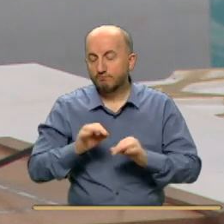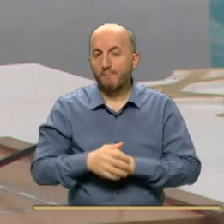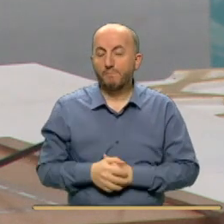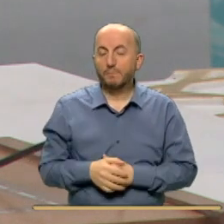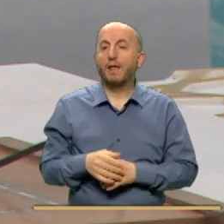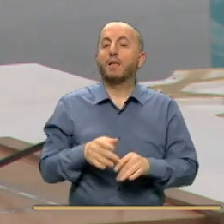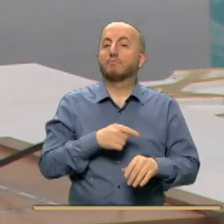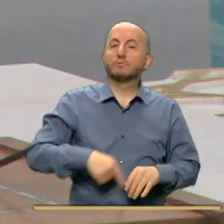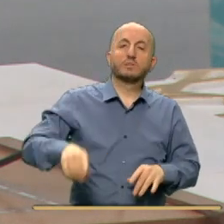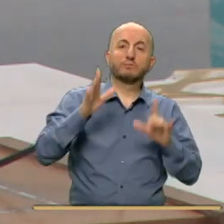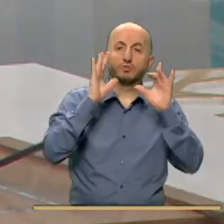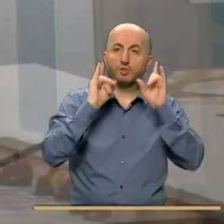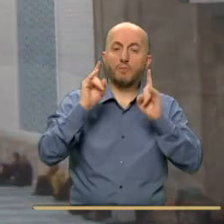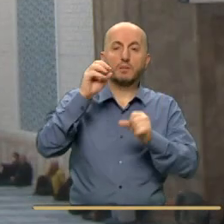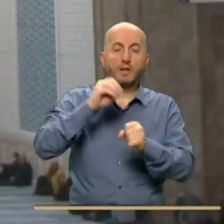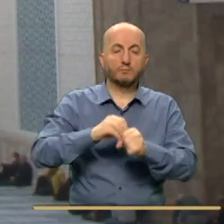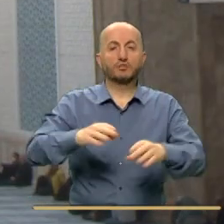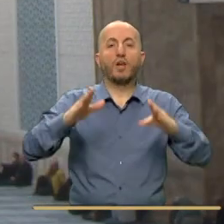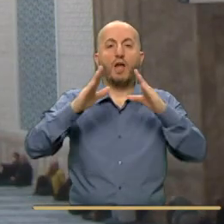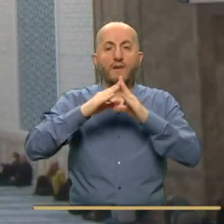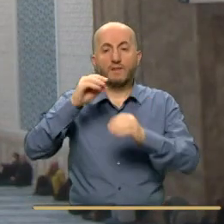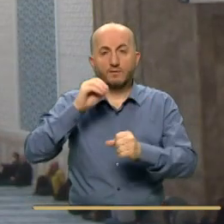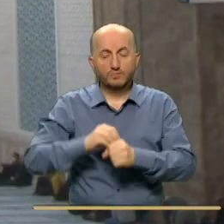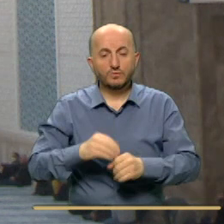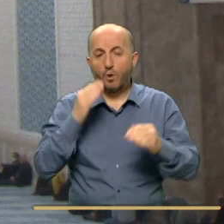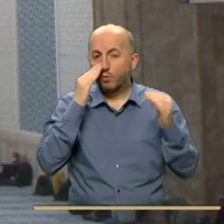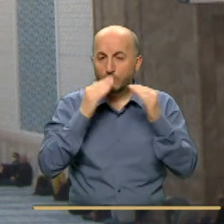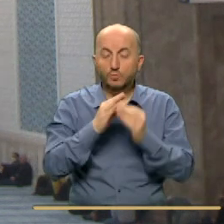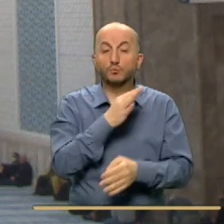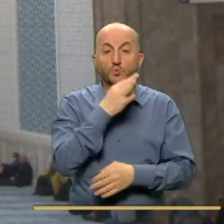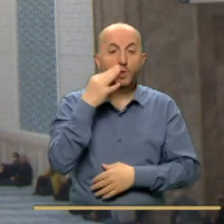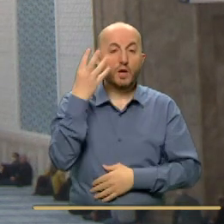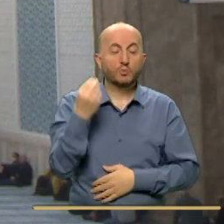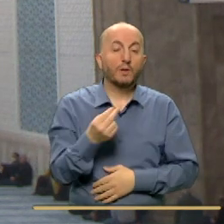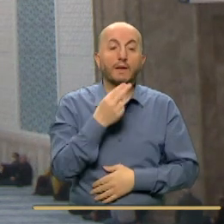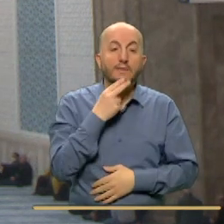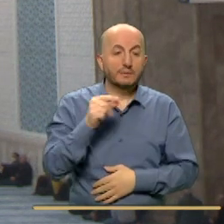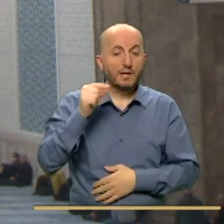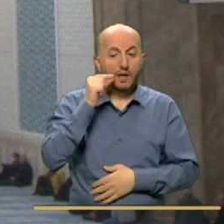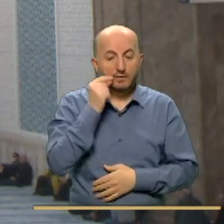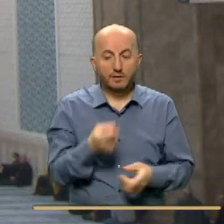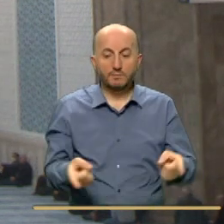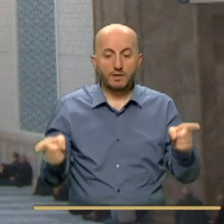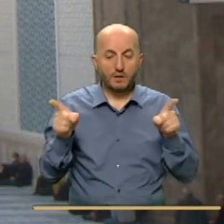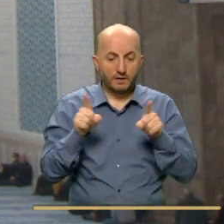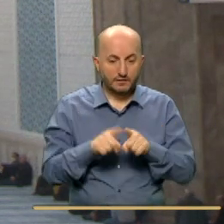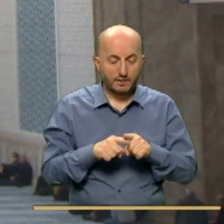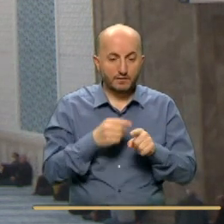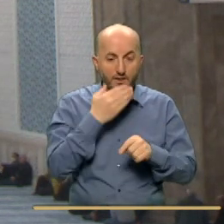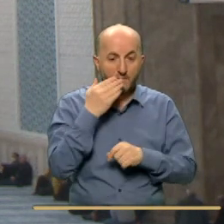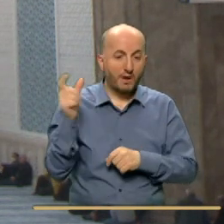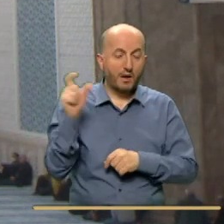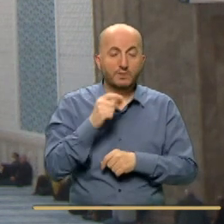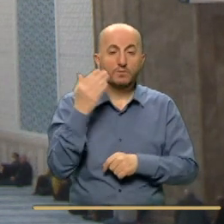bizim camilerimizde, evlerimizde uygun ve müsait olan kadın erkek bir araya gelerek Ramazanlarda